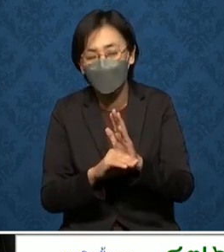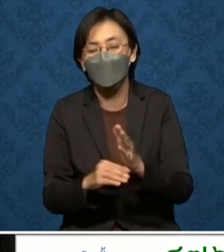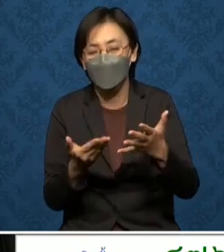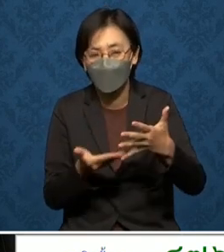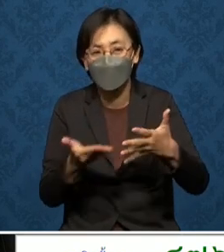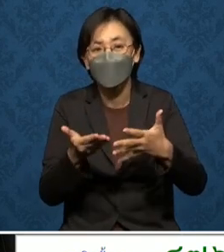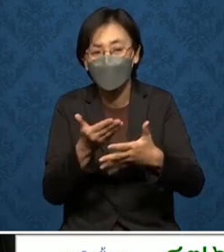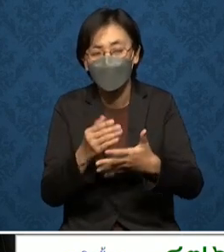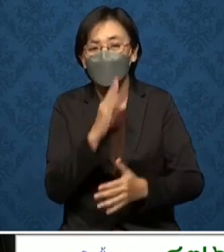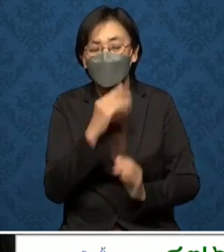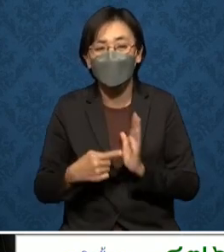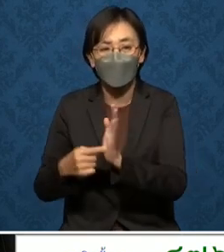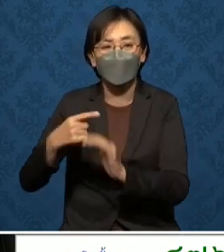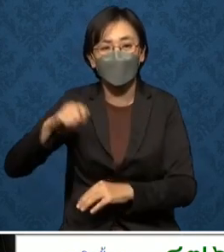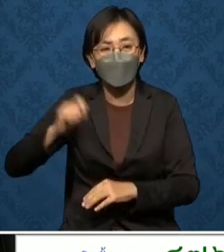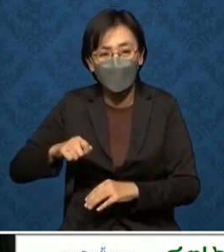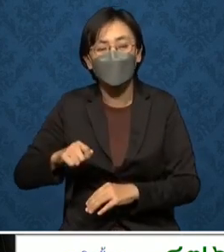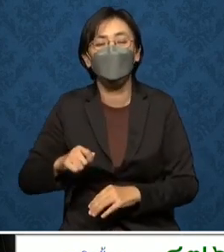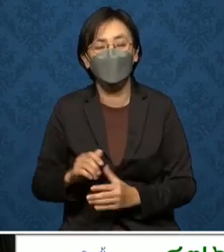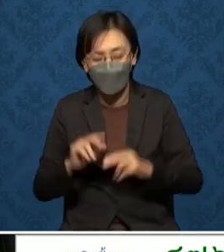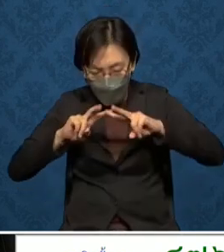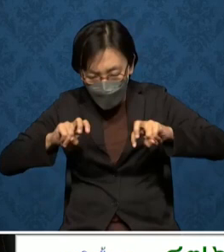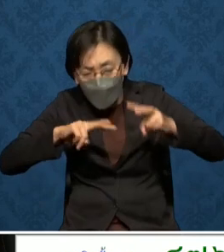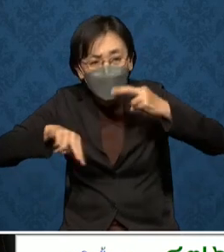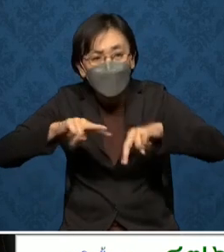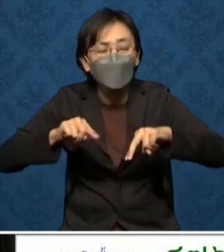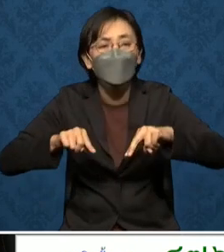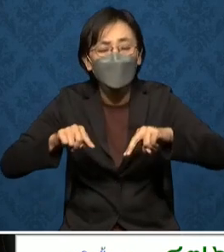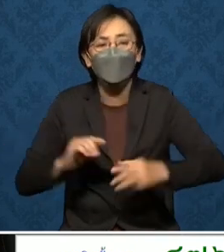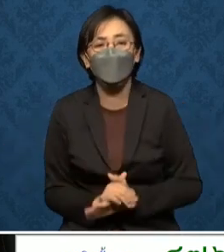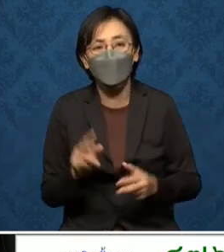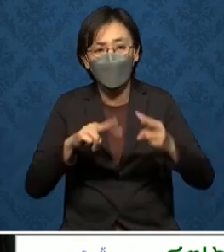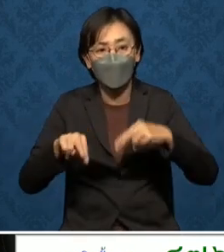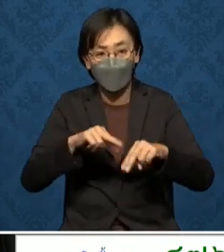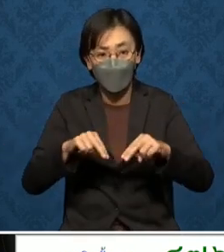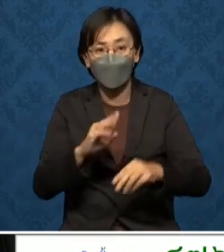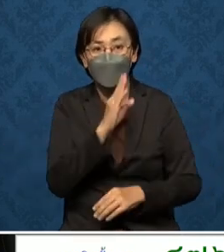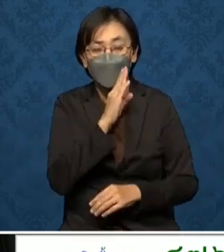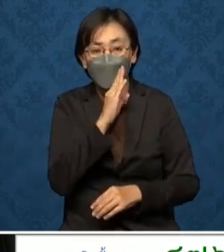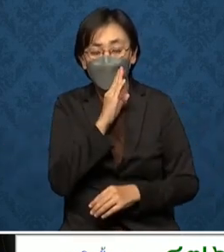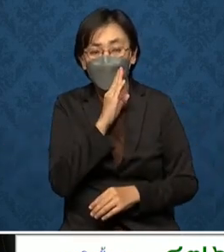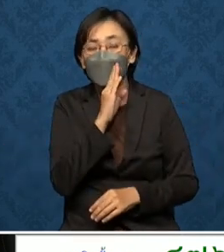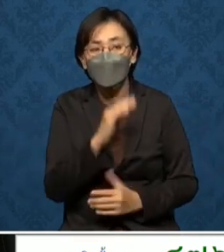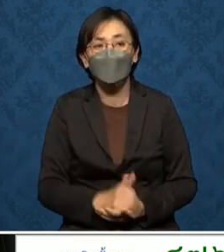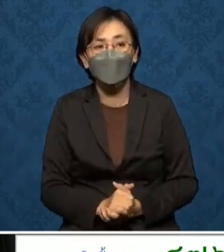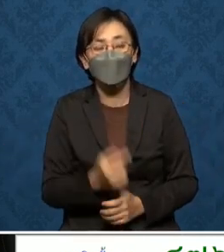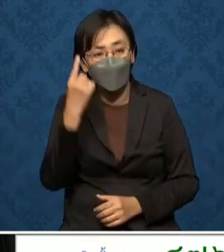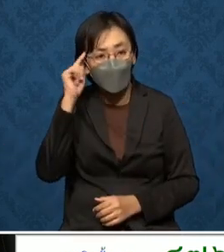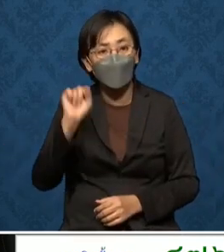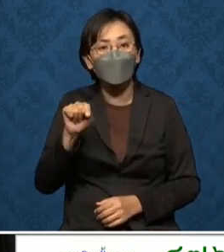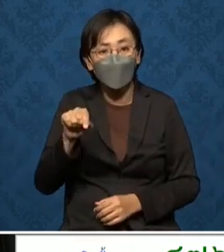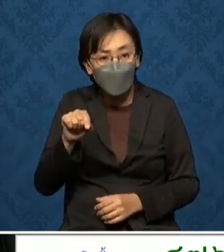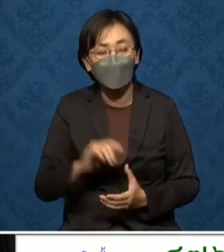ก็ต้สือกไปให prossเถคํานึงยังก่อนที่ผมไปให้คุณไดคํานึงYea